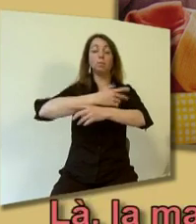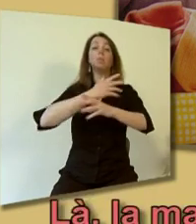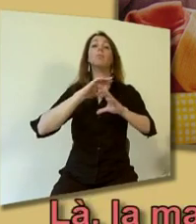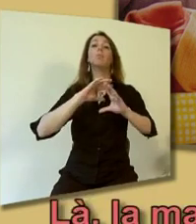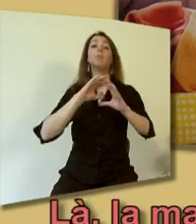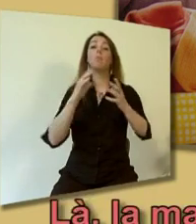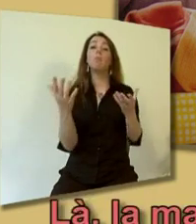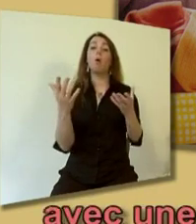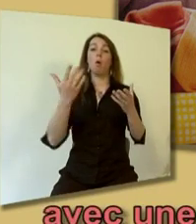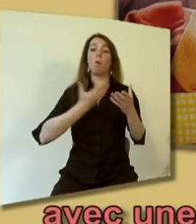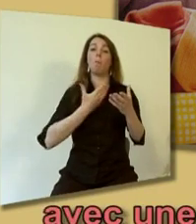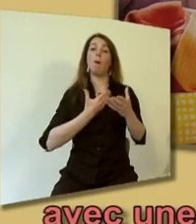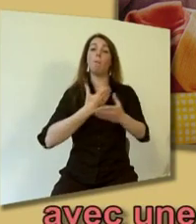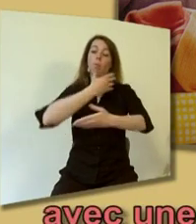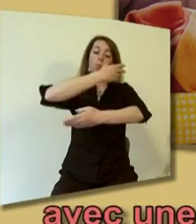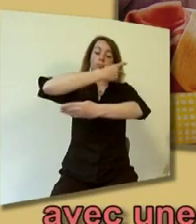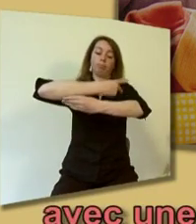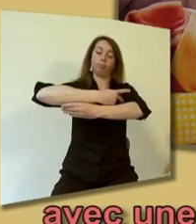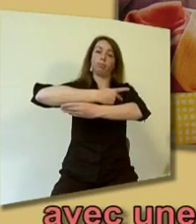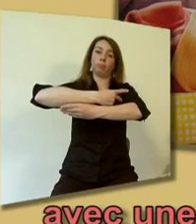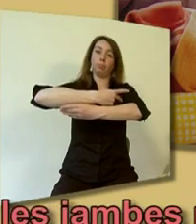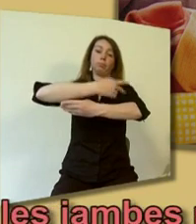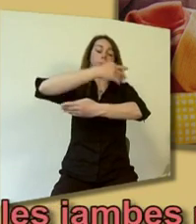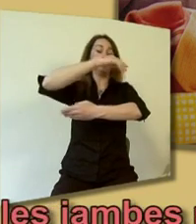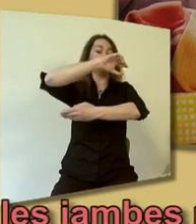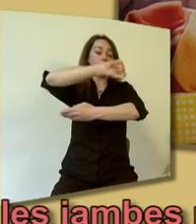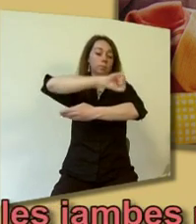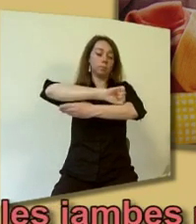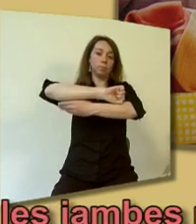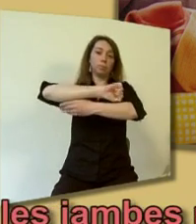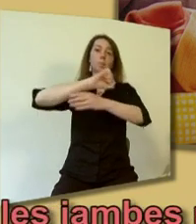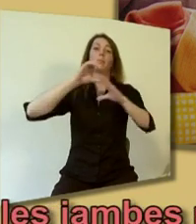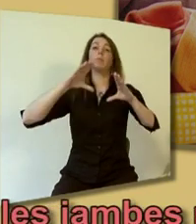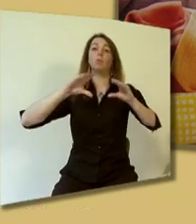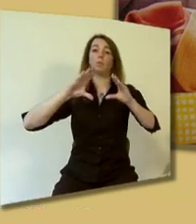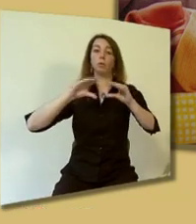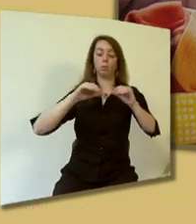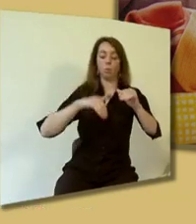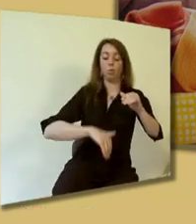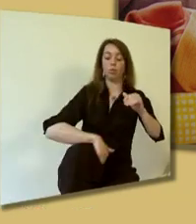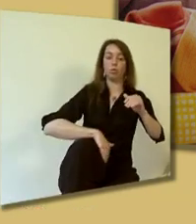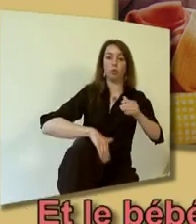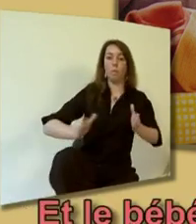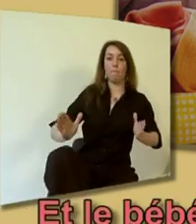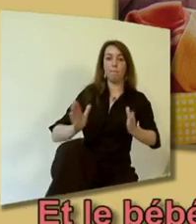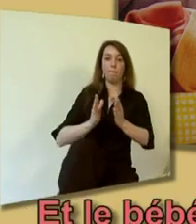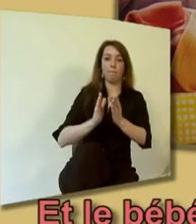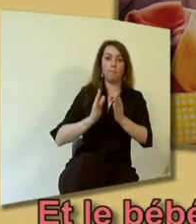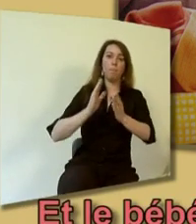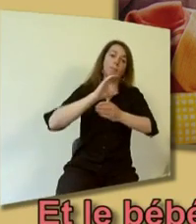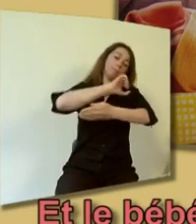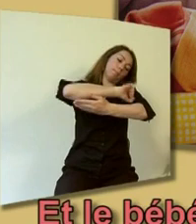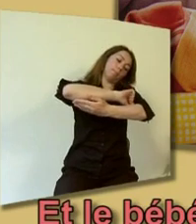Là, la maman est allongée avec une petite couverture entre les jambes pour que ce soit plus confortable. Et le bébé est